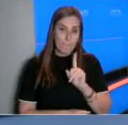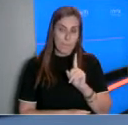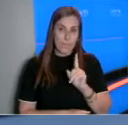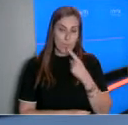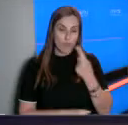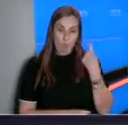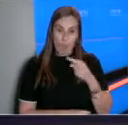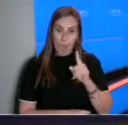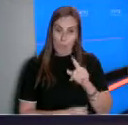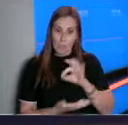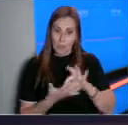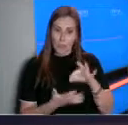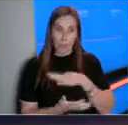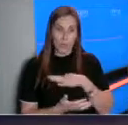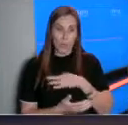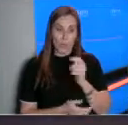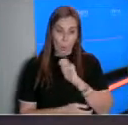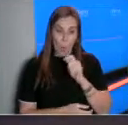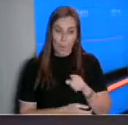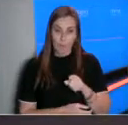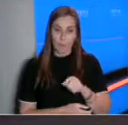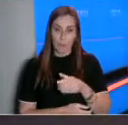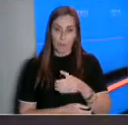השנה, אבל בכתבה שלי מרועיין